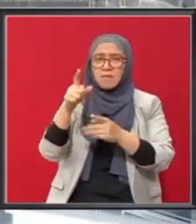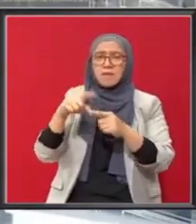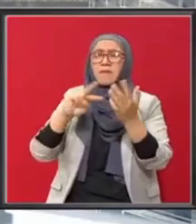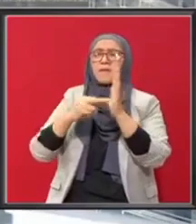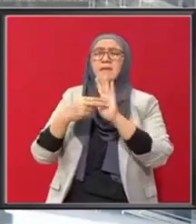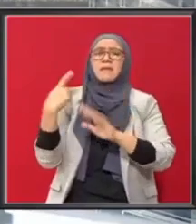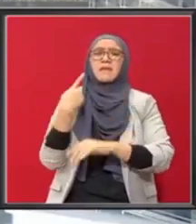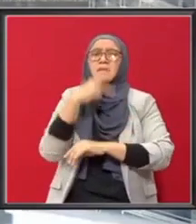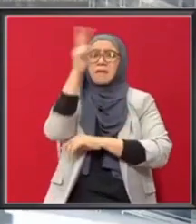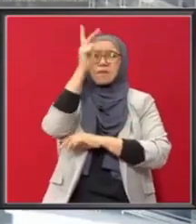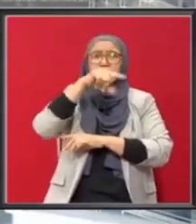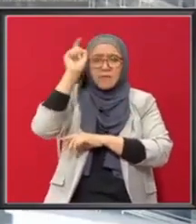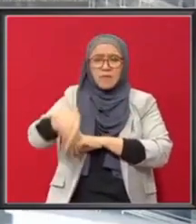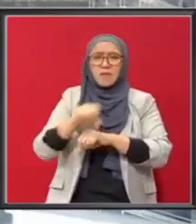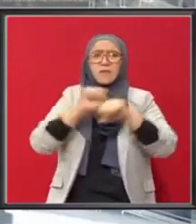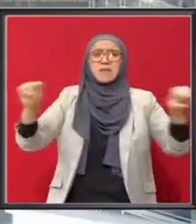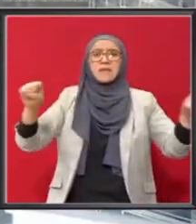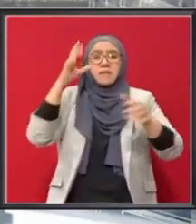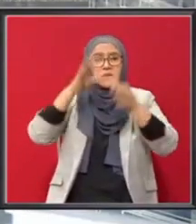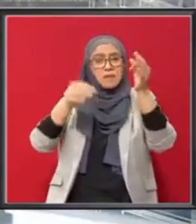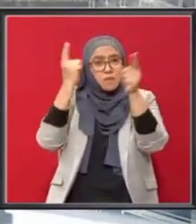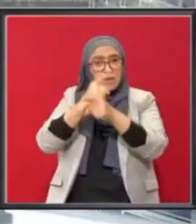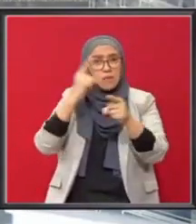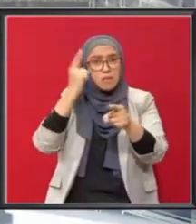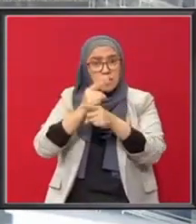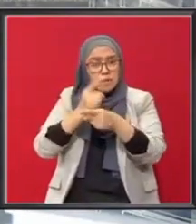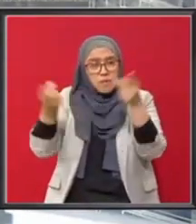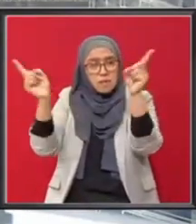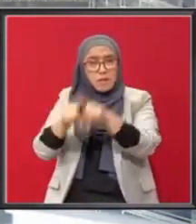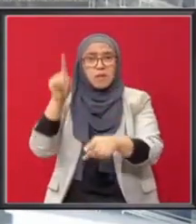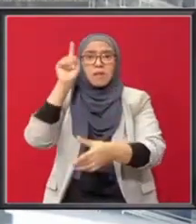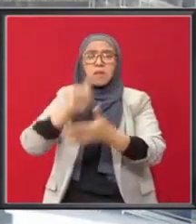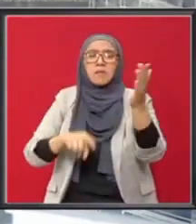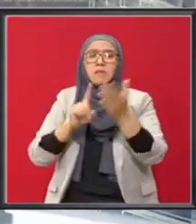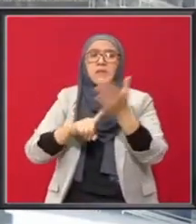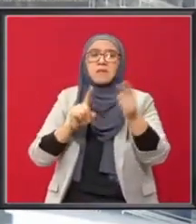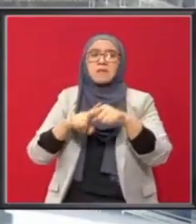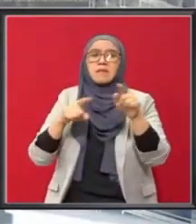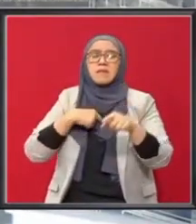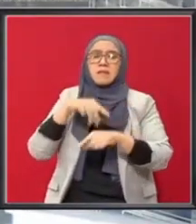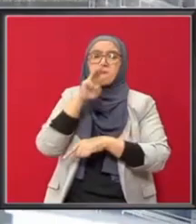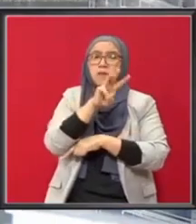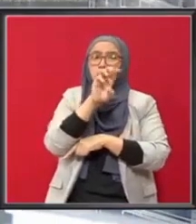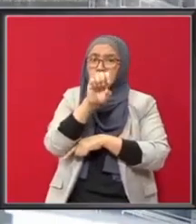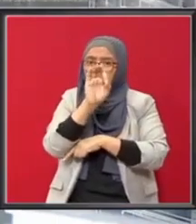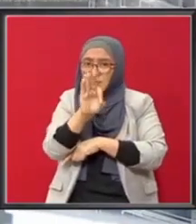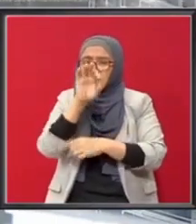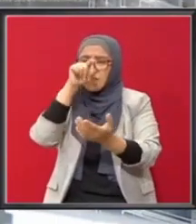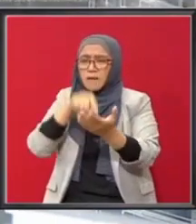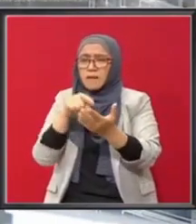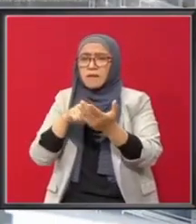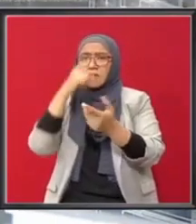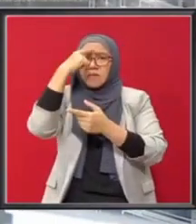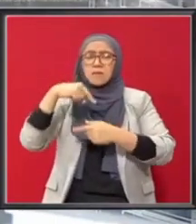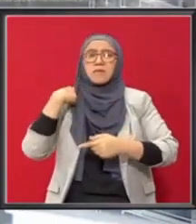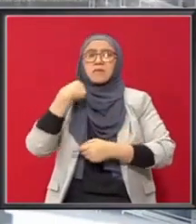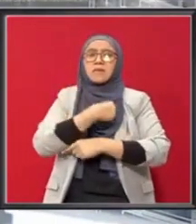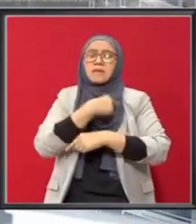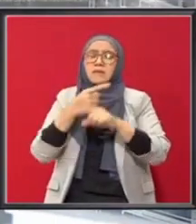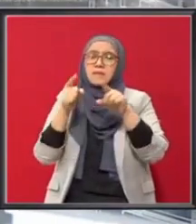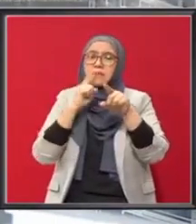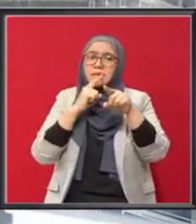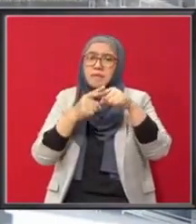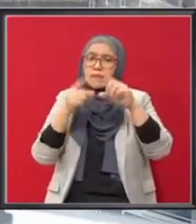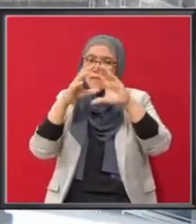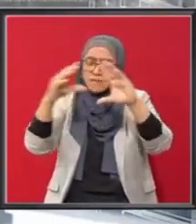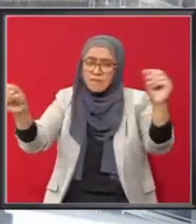perkara ini betul-betul pelaku apa yang kita perlu untuk kita mengatasi jawaban-jawaban pekerjaannya seperti